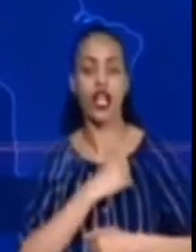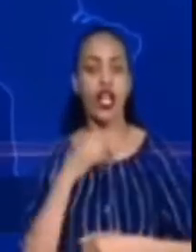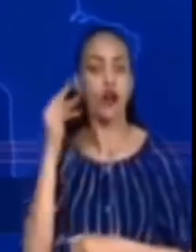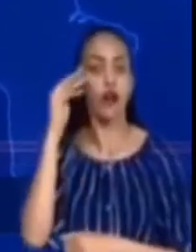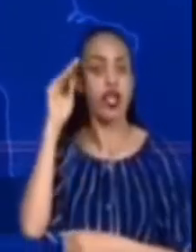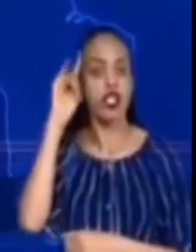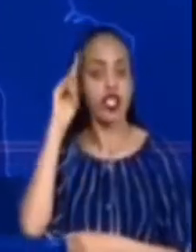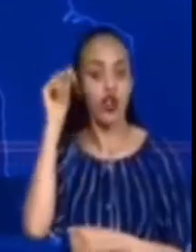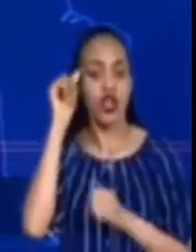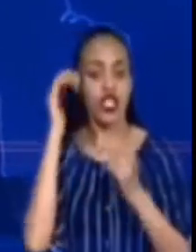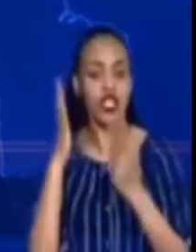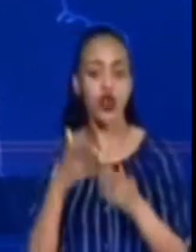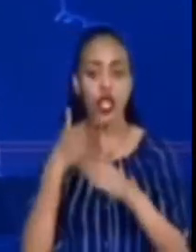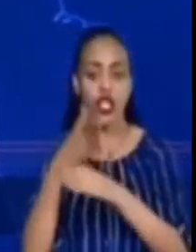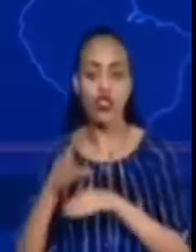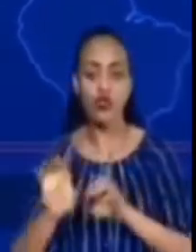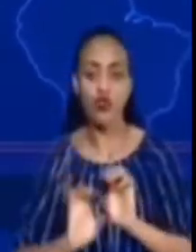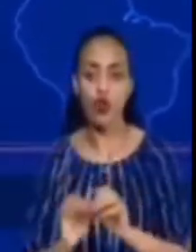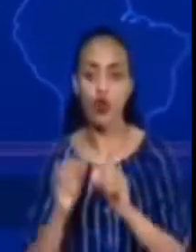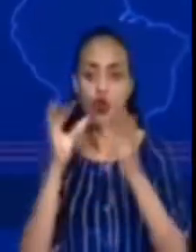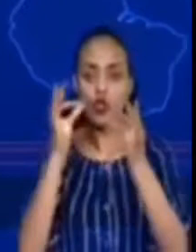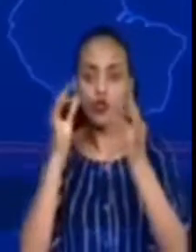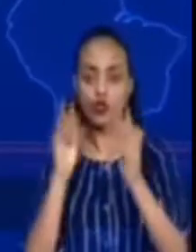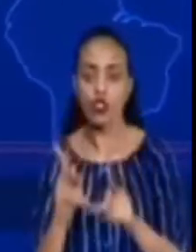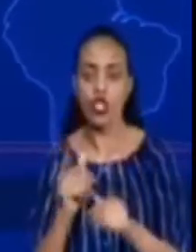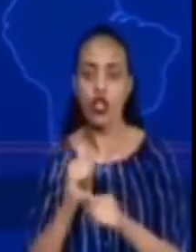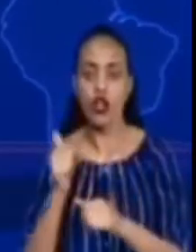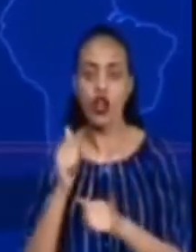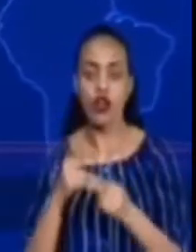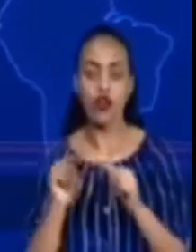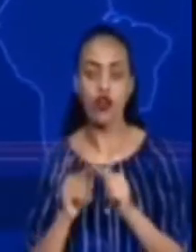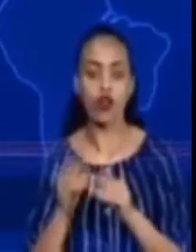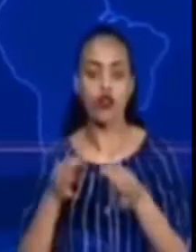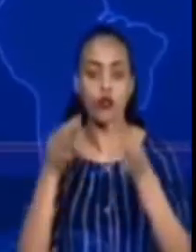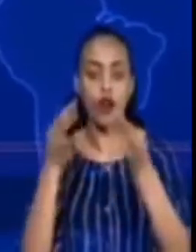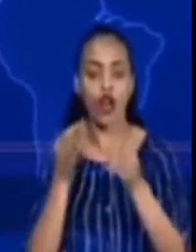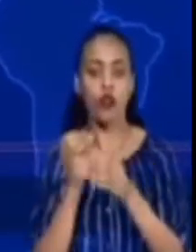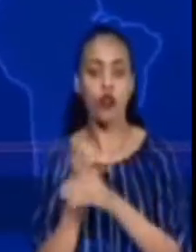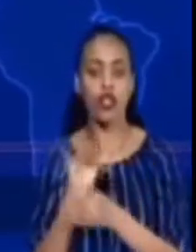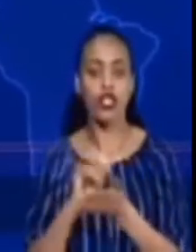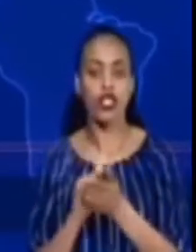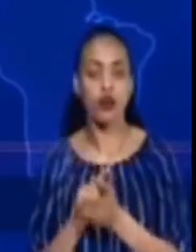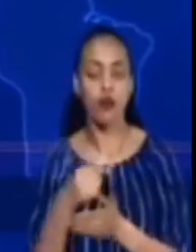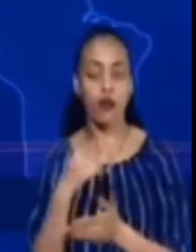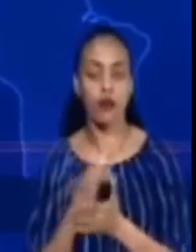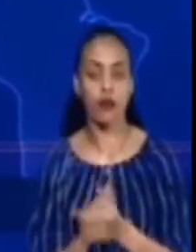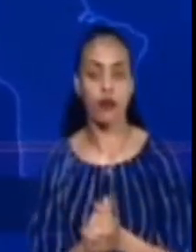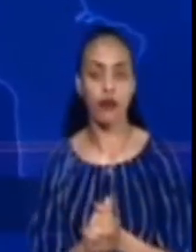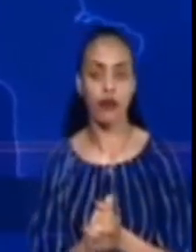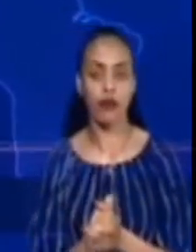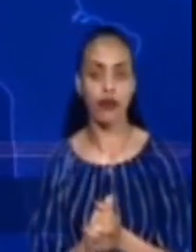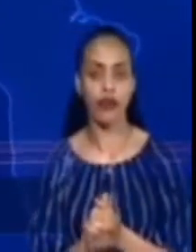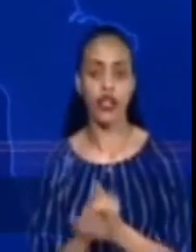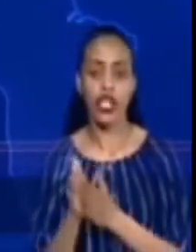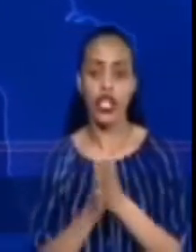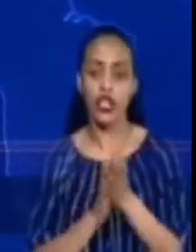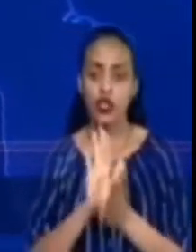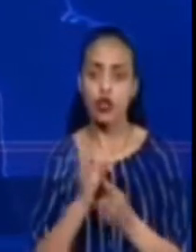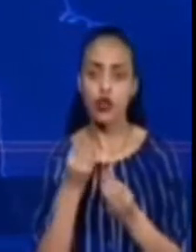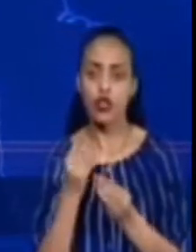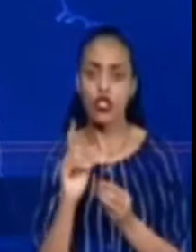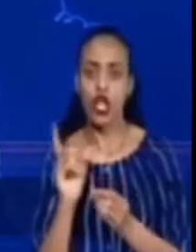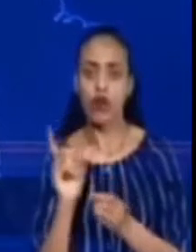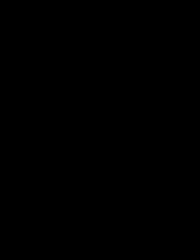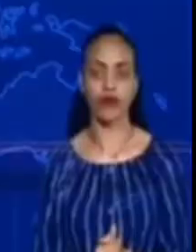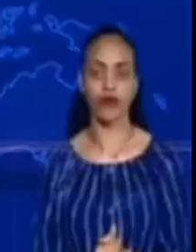ትላንትና ዘበን ዶክተር ዘበነ ፖስት ስላደረኩ እኔ ፖስት ስላደረኩት ምን እንደምል ተብልኩት